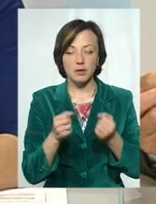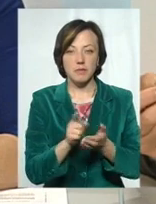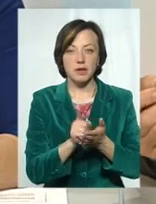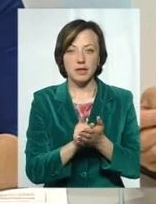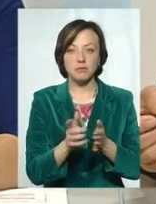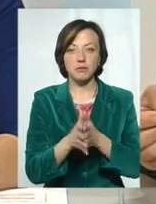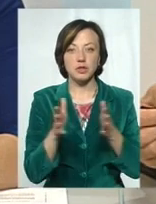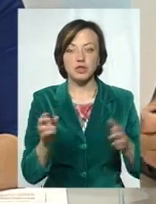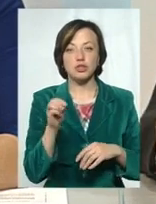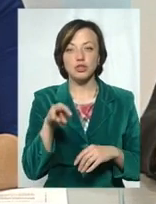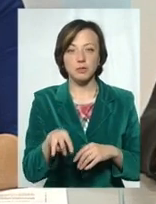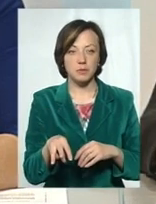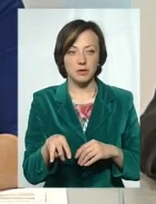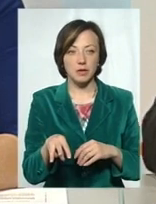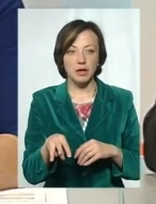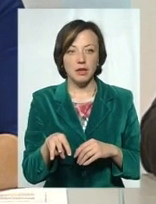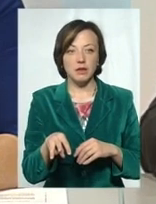пенсію більше, ніж